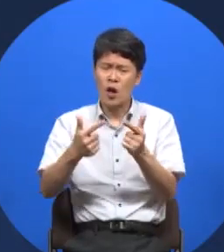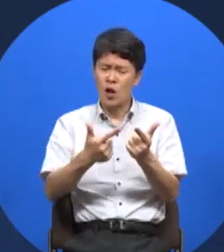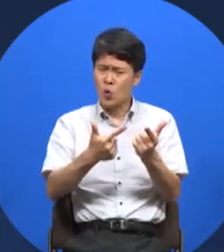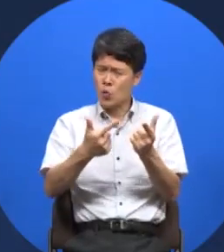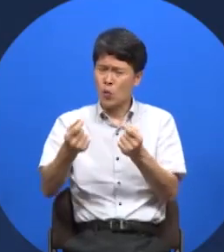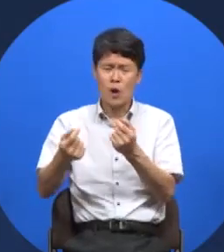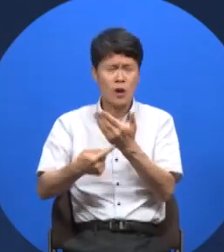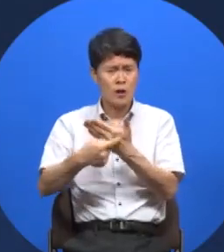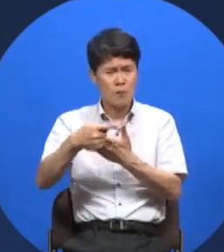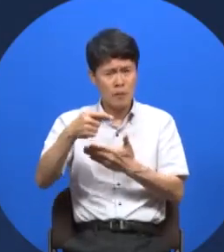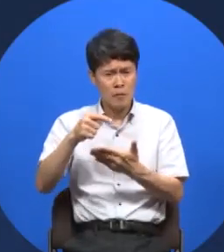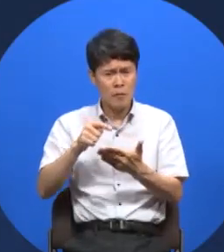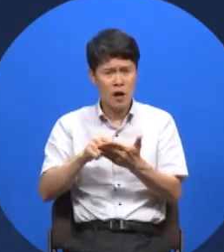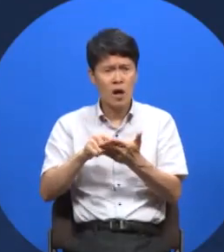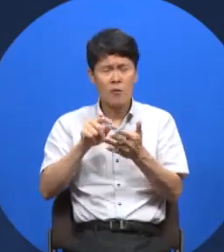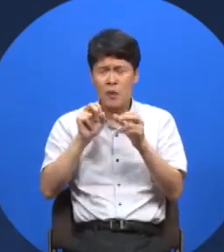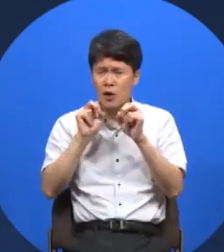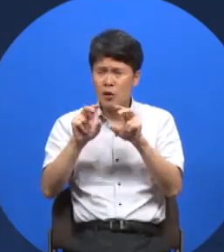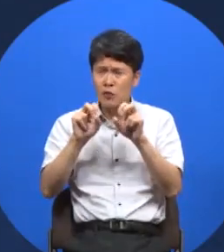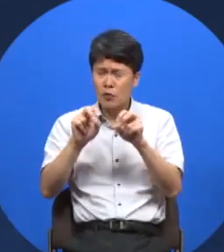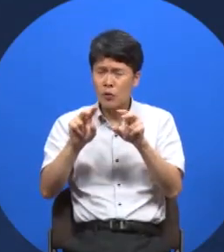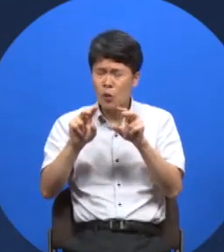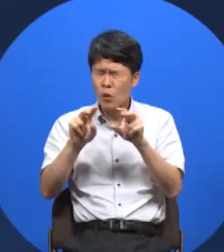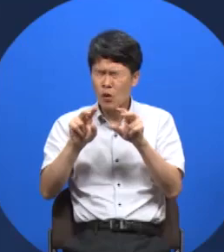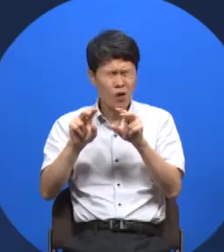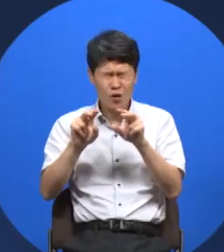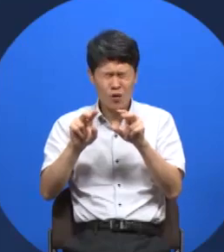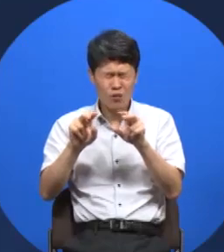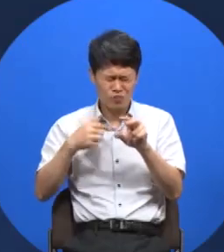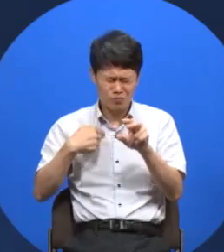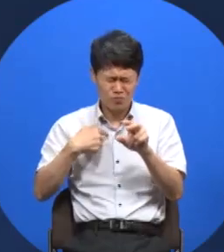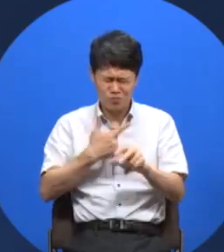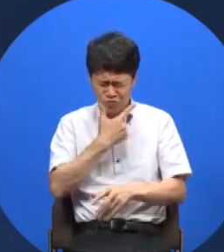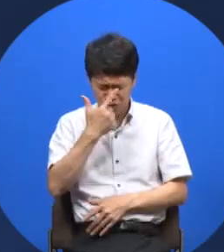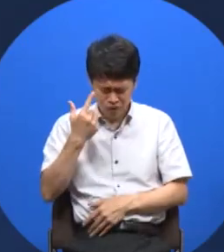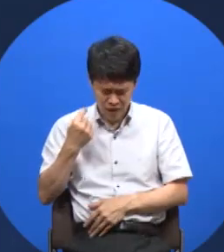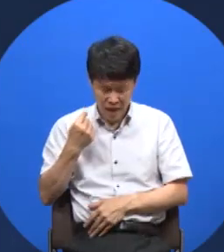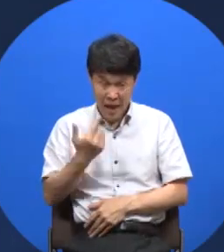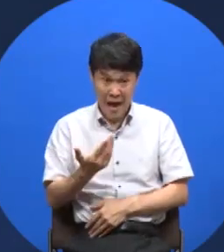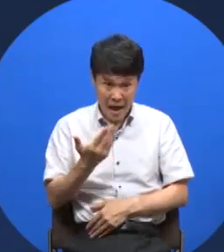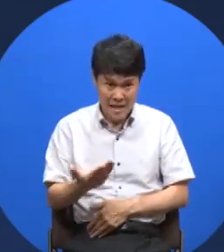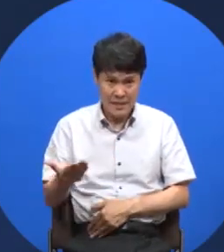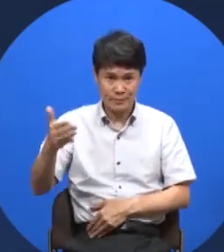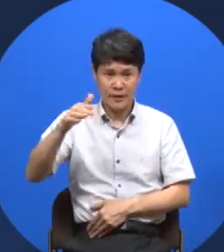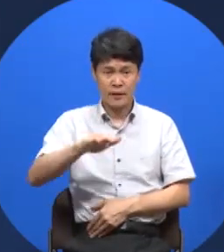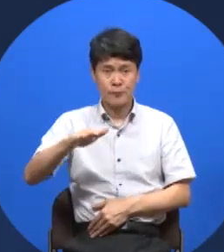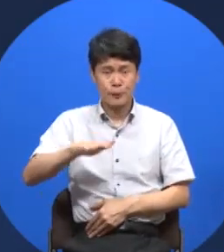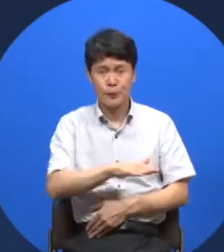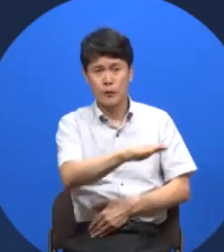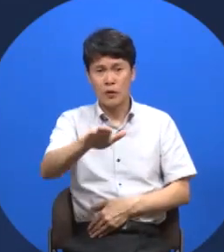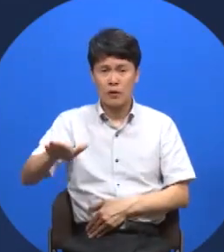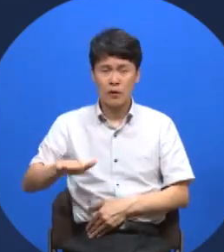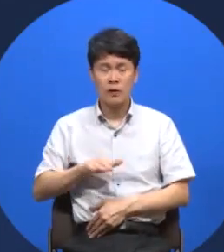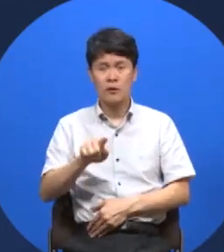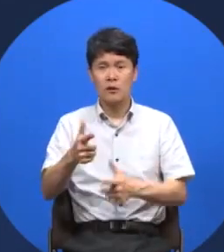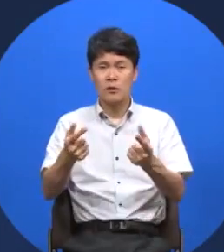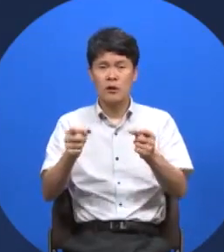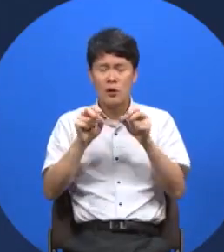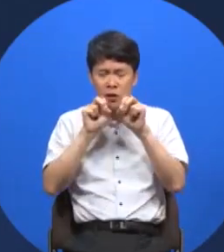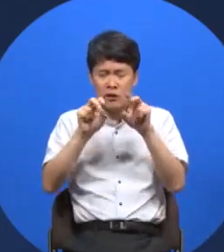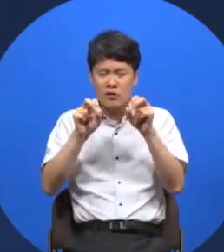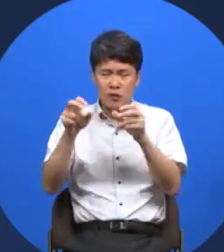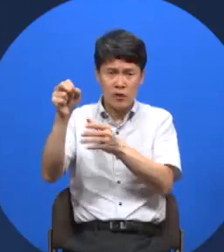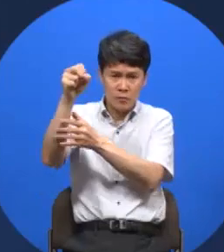것이라고 감히 우리는 말해서는 안 됩니다. 하지만 우리가 그런 선교의